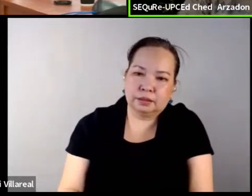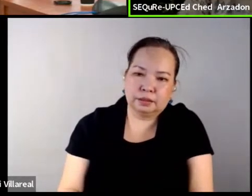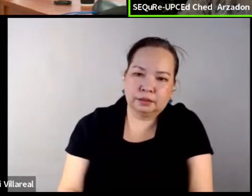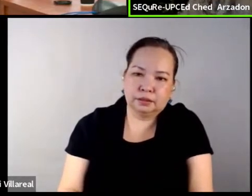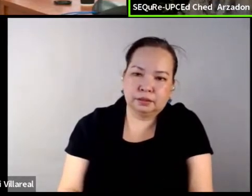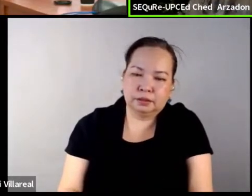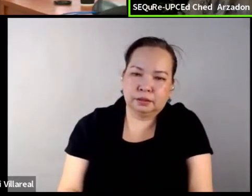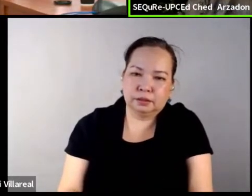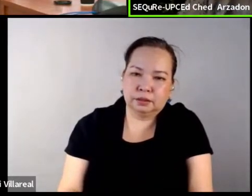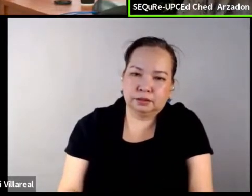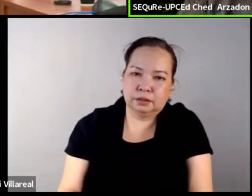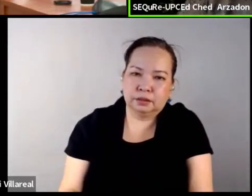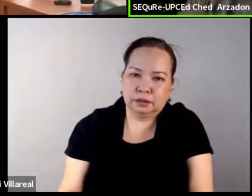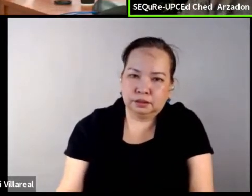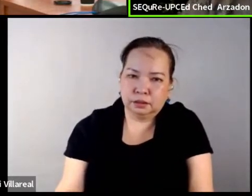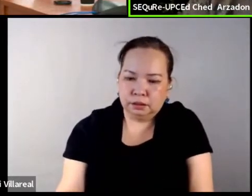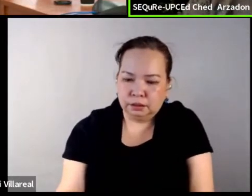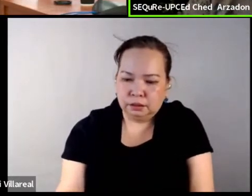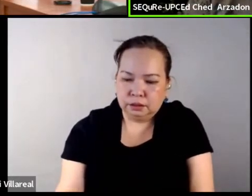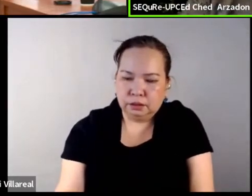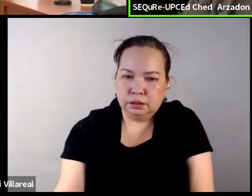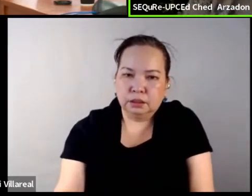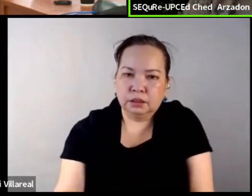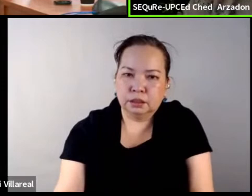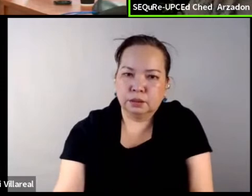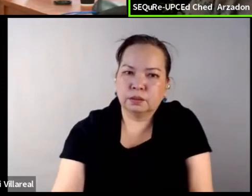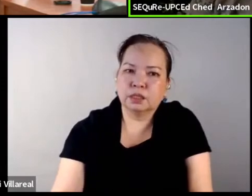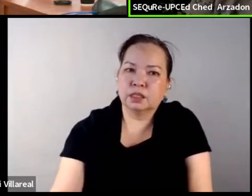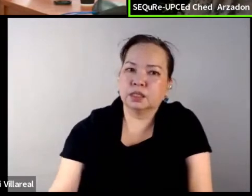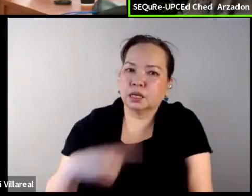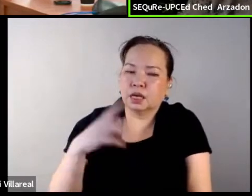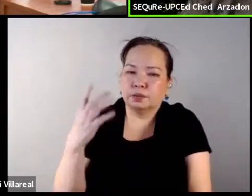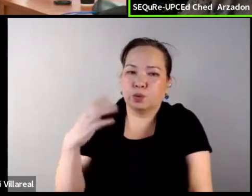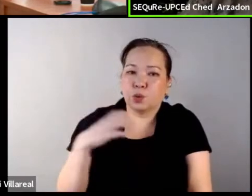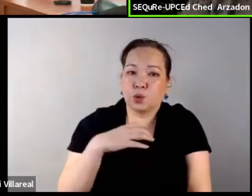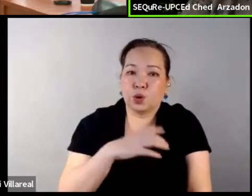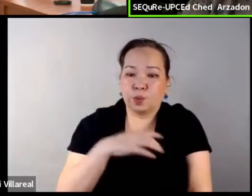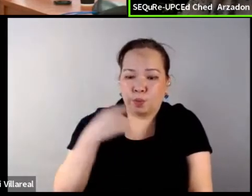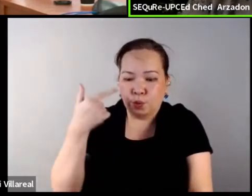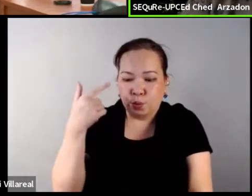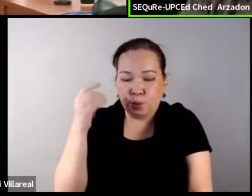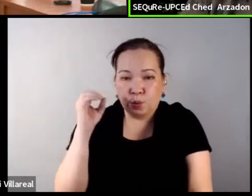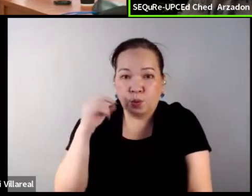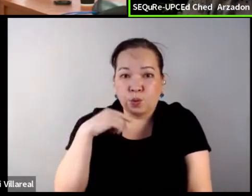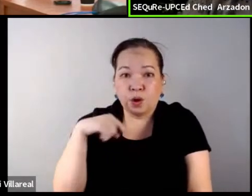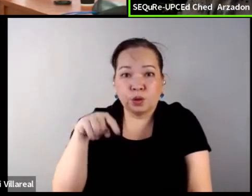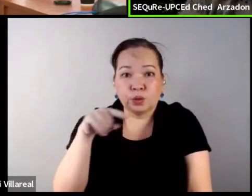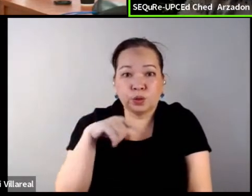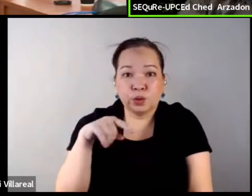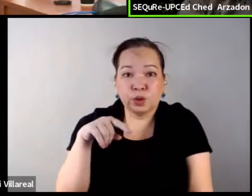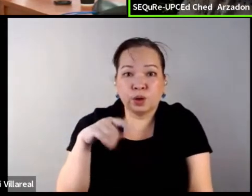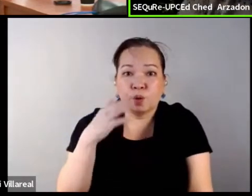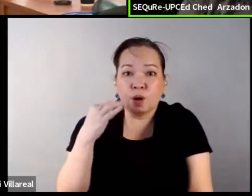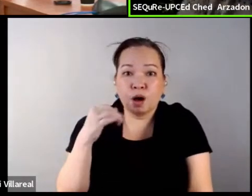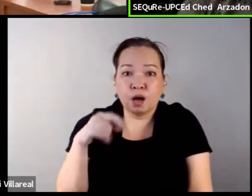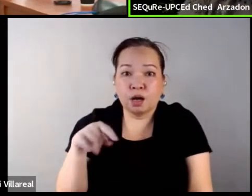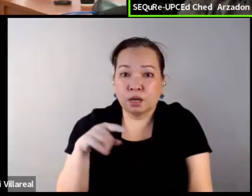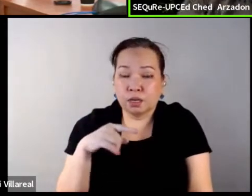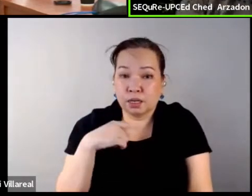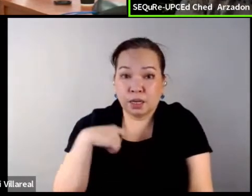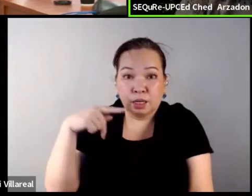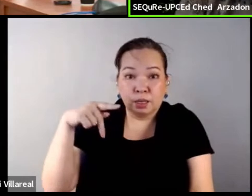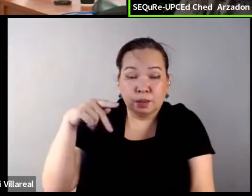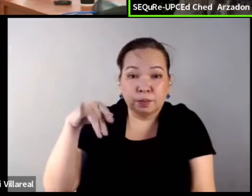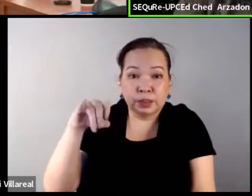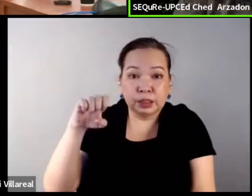Yung pong sinabi ni Congressman Go, no? Kasi ang problema, ang pinili lang ng Pilipinas ay English sa PISA and